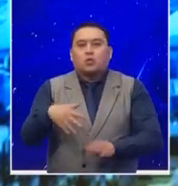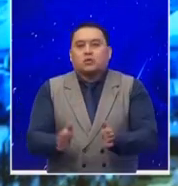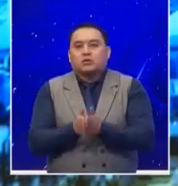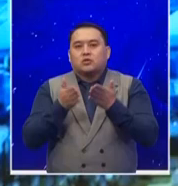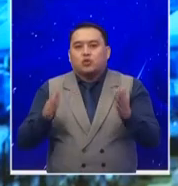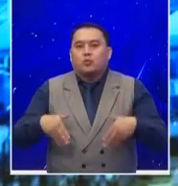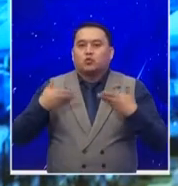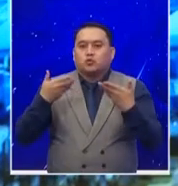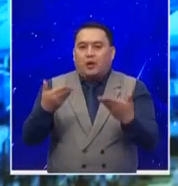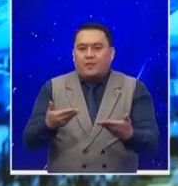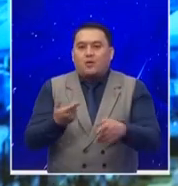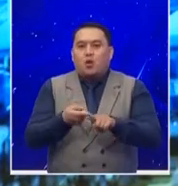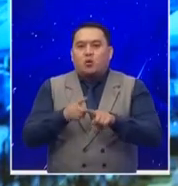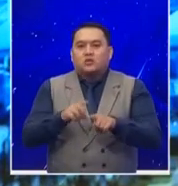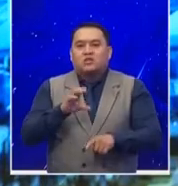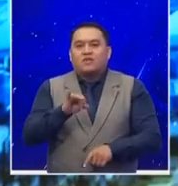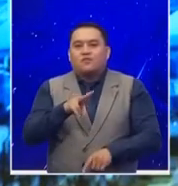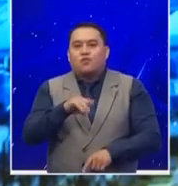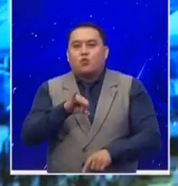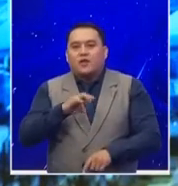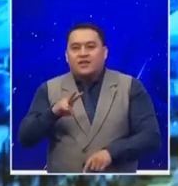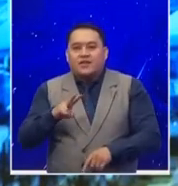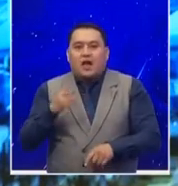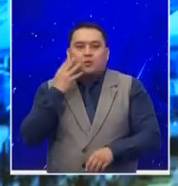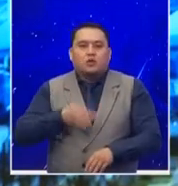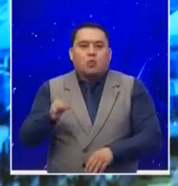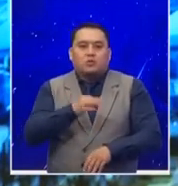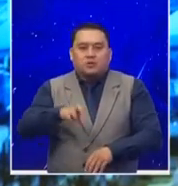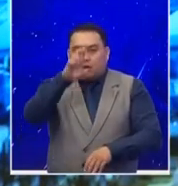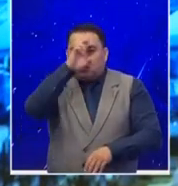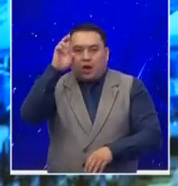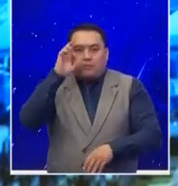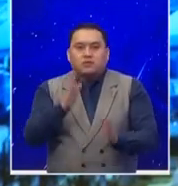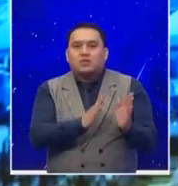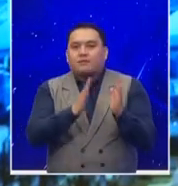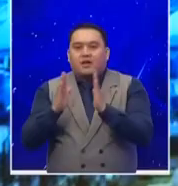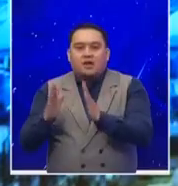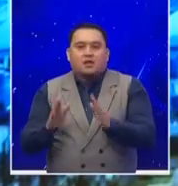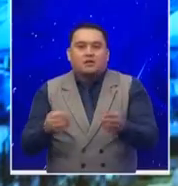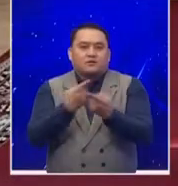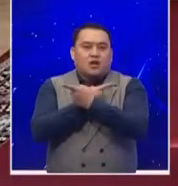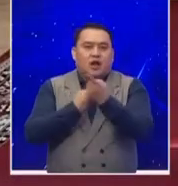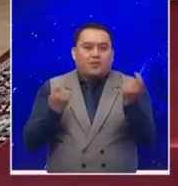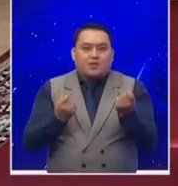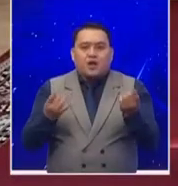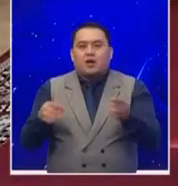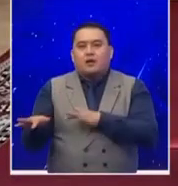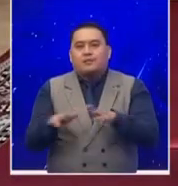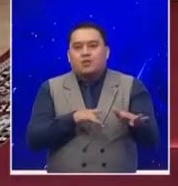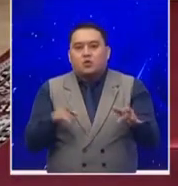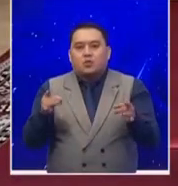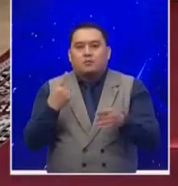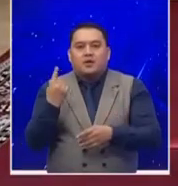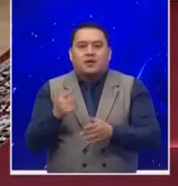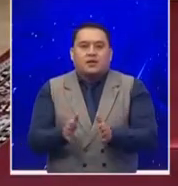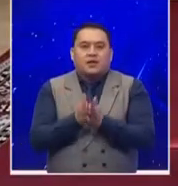кітап ұсынылды. Бұл жайлы Сәкен Сейфуллин атындағы Алматы облыстық кітапханада өткен брифингте жарияланды. Мәдени шара «Бір ел,